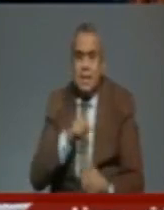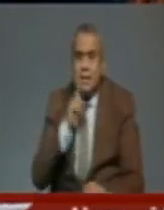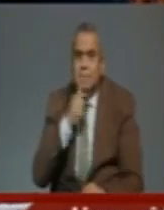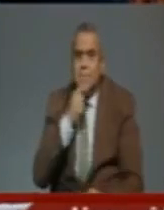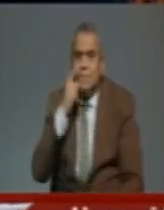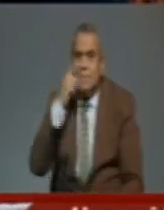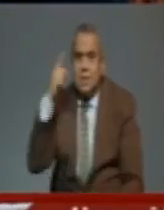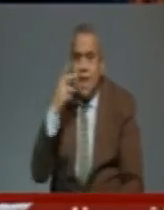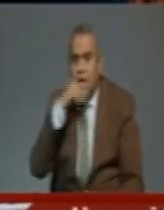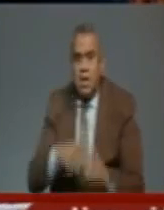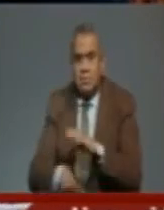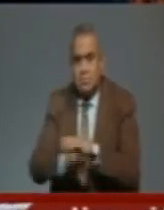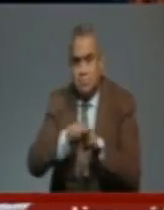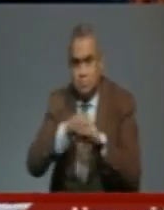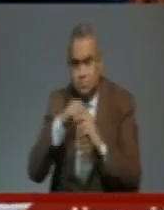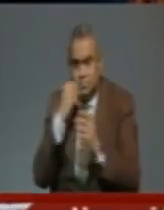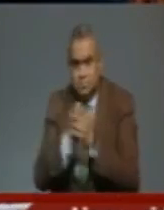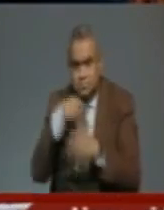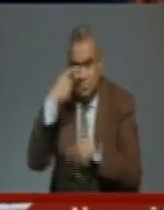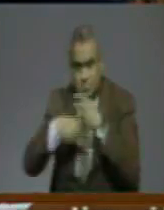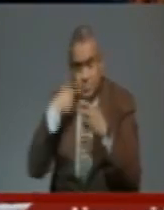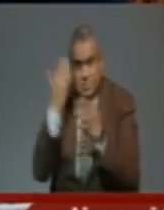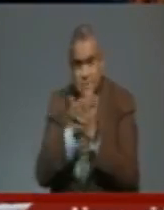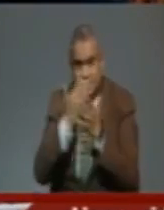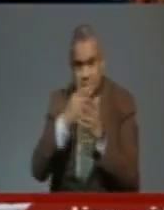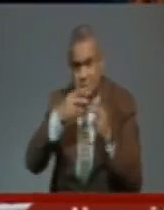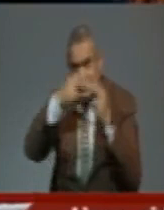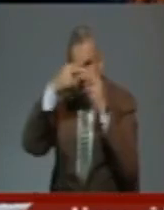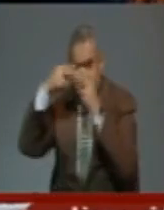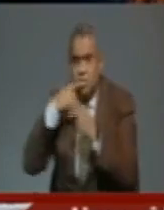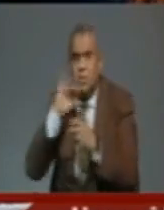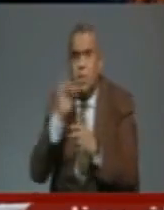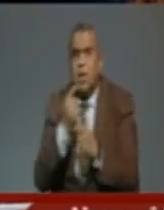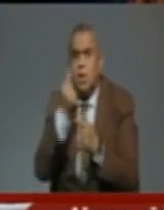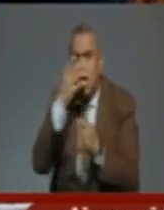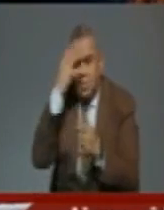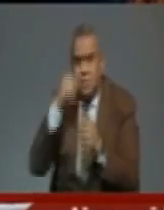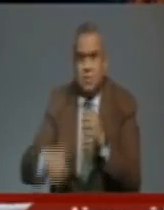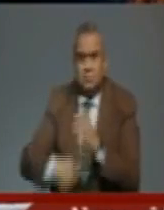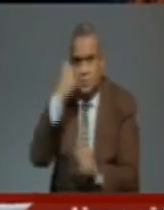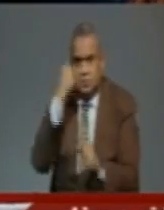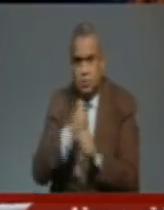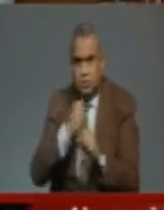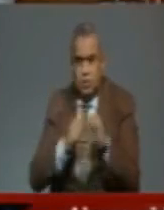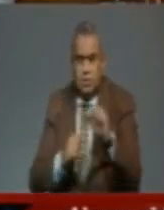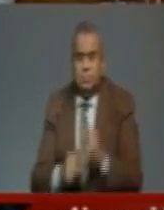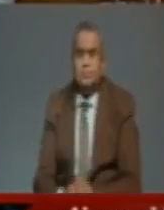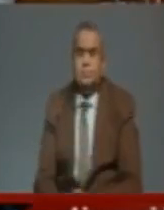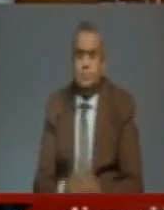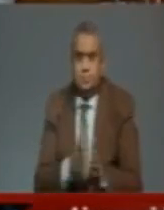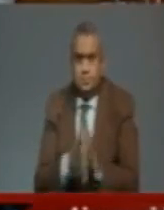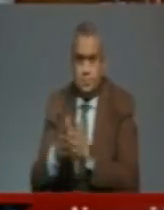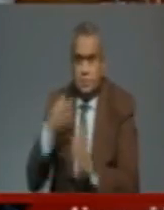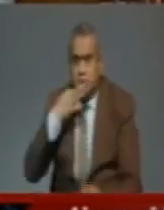مينا. طب لسه الحلم دي خطوه من الف خطوه ان شاء الله. اتفضل. ان شاء الله. 370 هدف